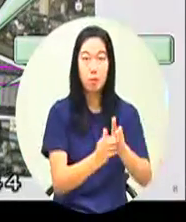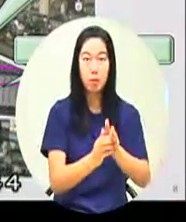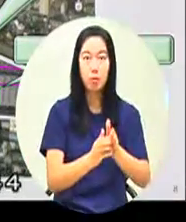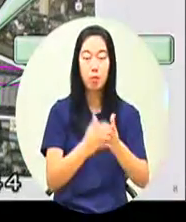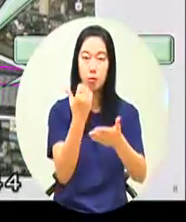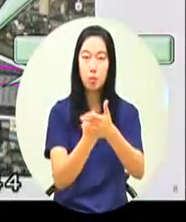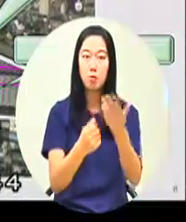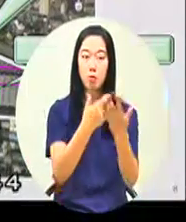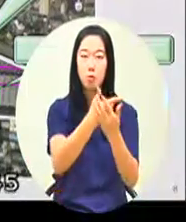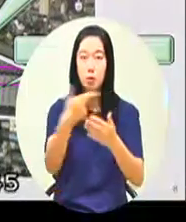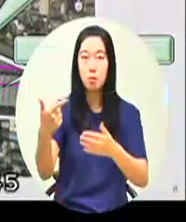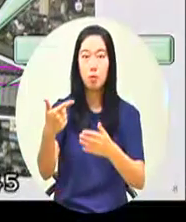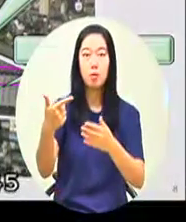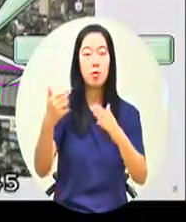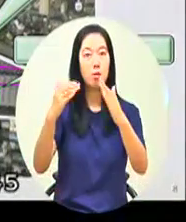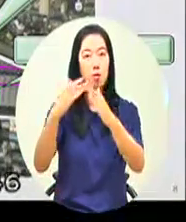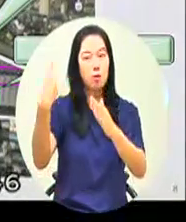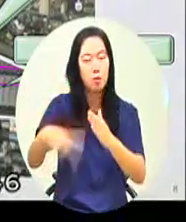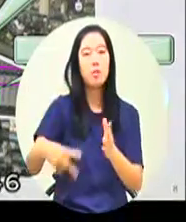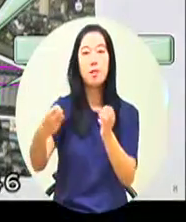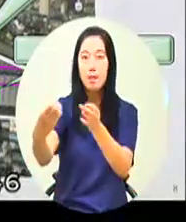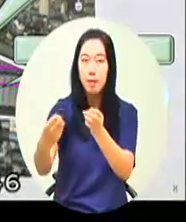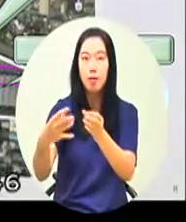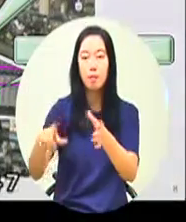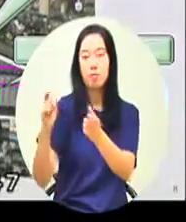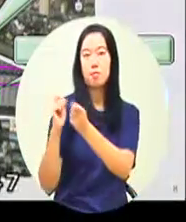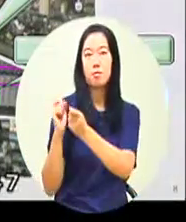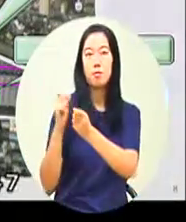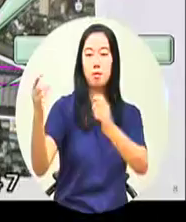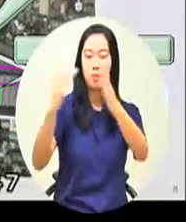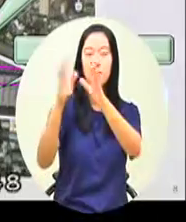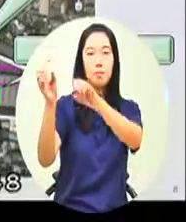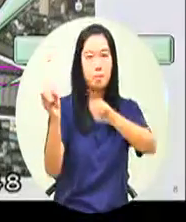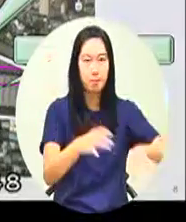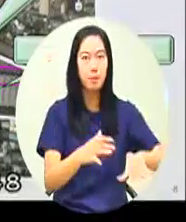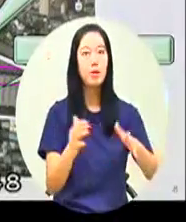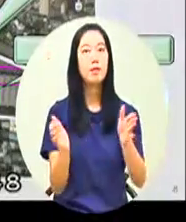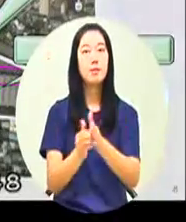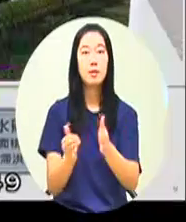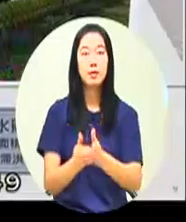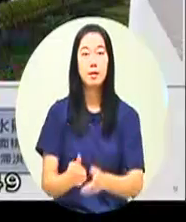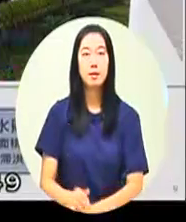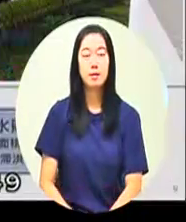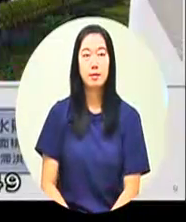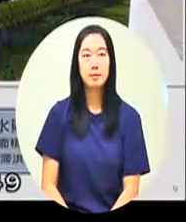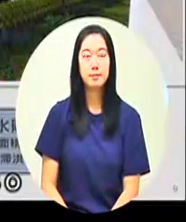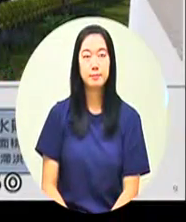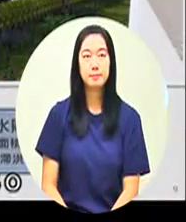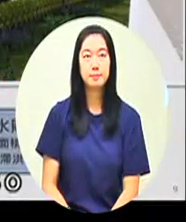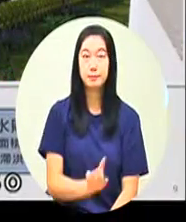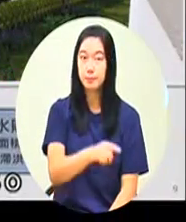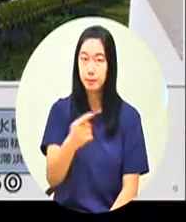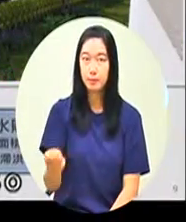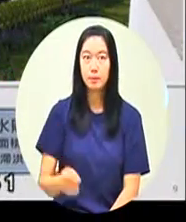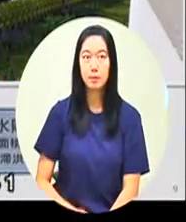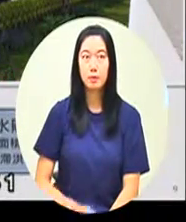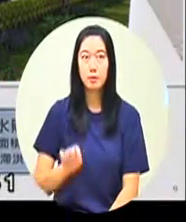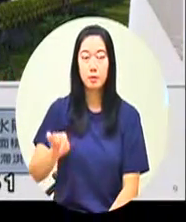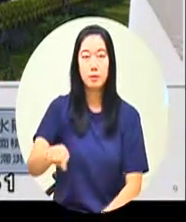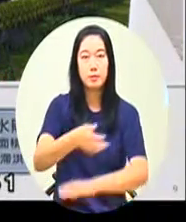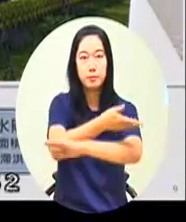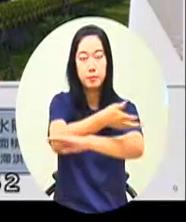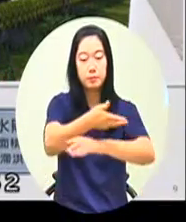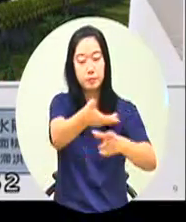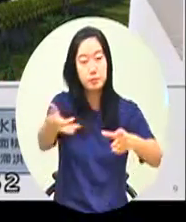续来咨询沟通，那么近期内然后把它拆除完毕。那接着下来就是整个一个自动车的设